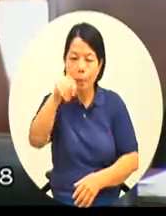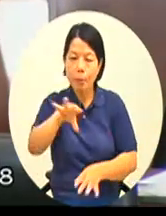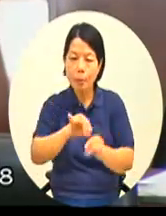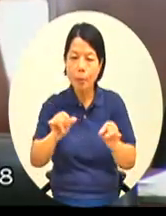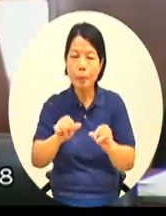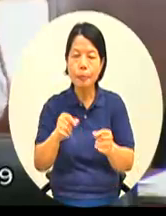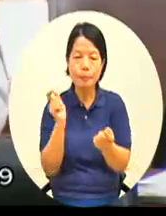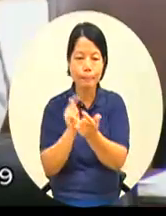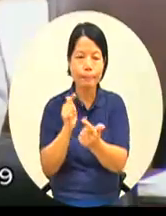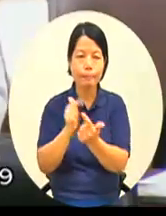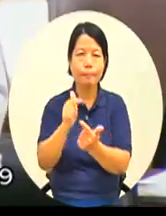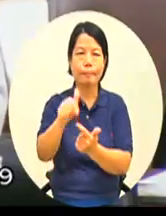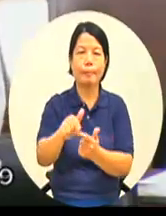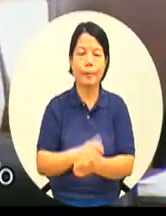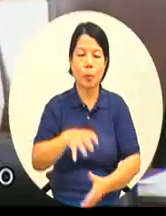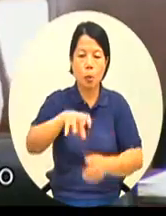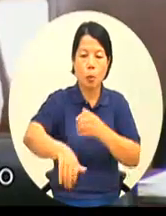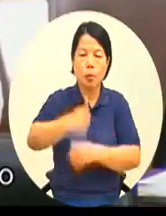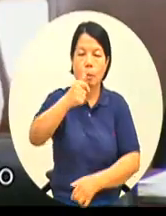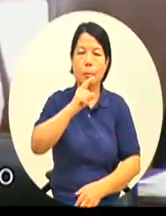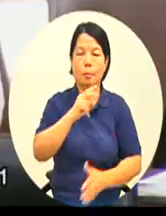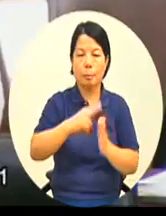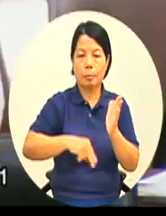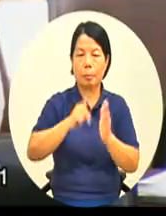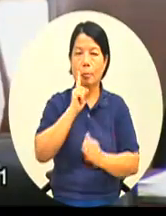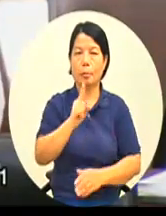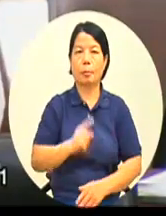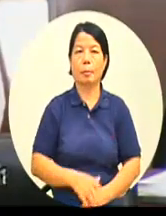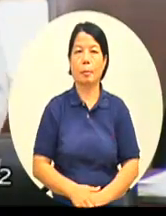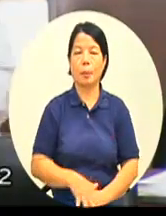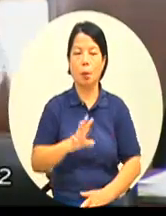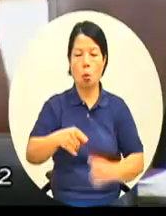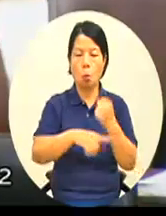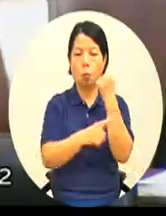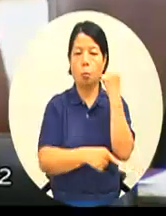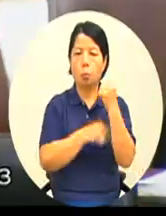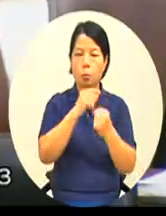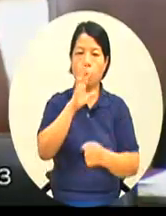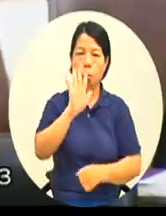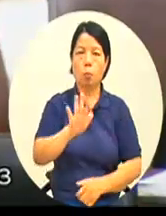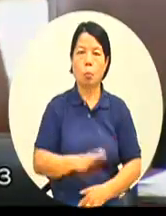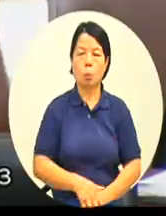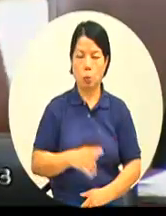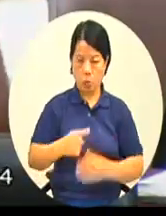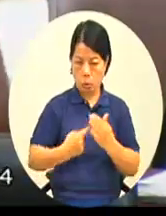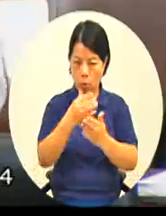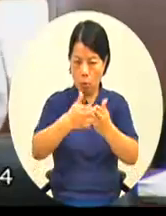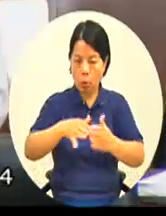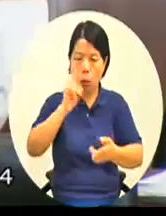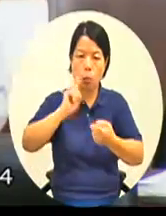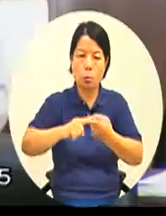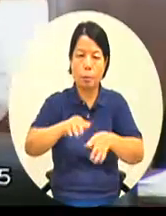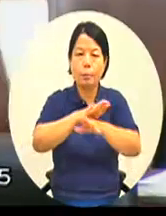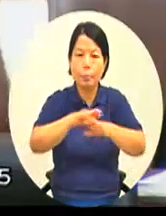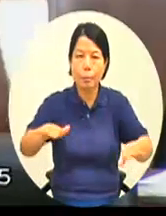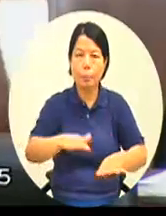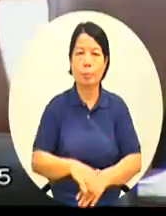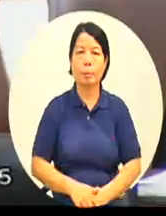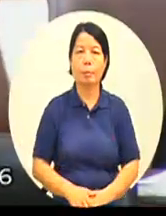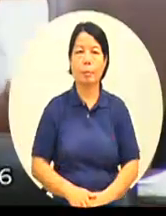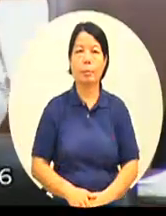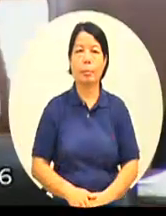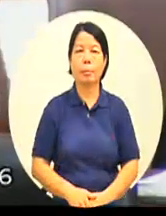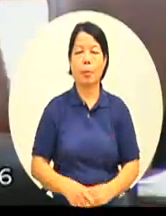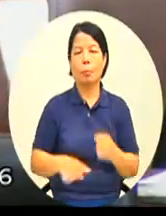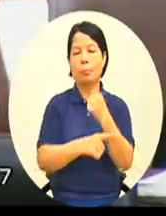刚局长也提的何全峰也提到很多的法规，有时候我觉得这样是对的也是安全的，法规